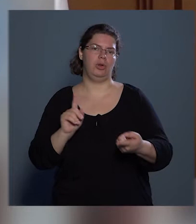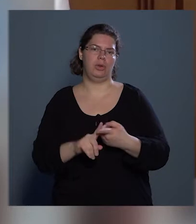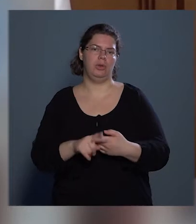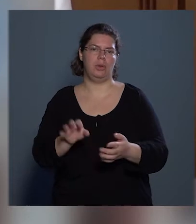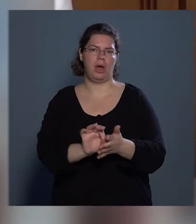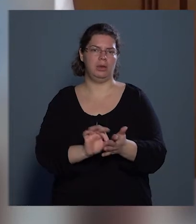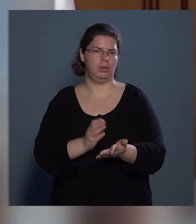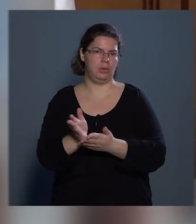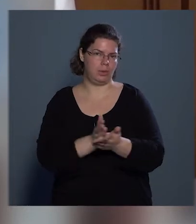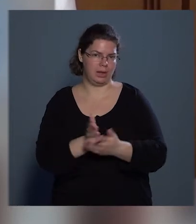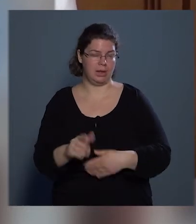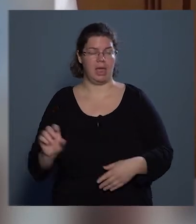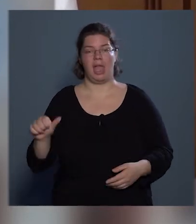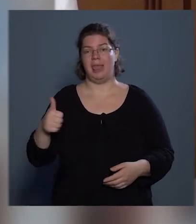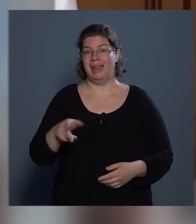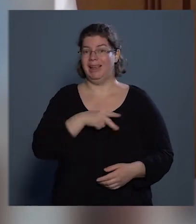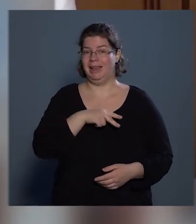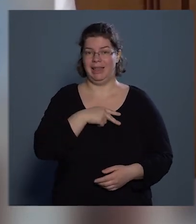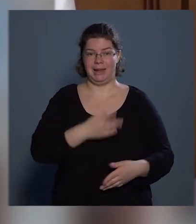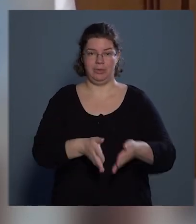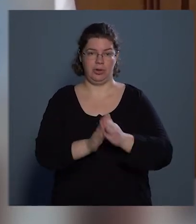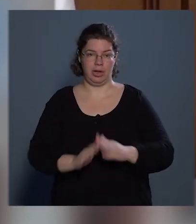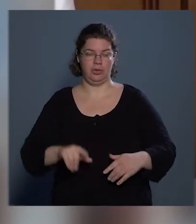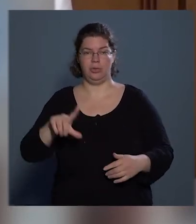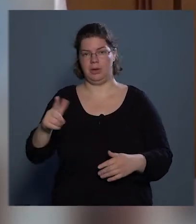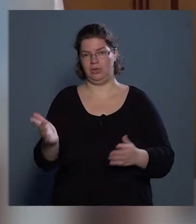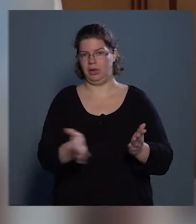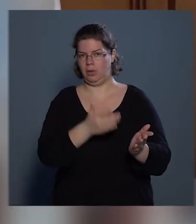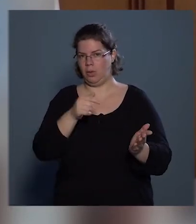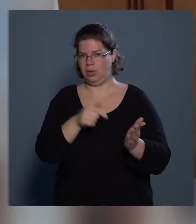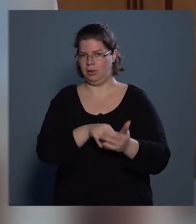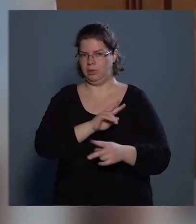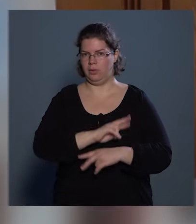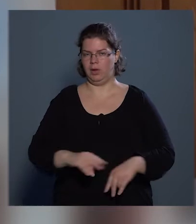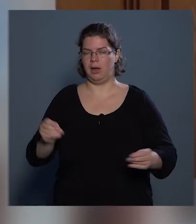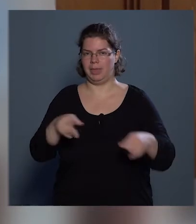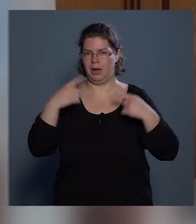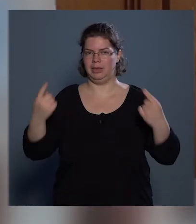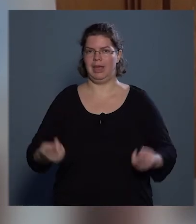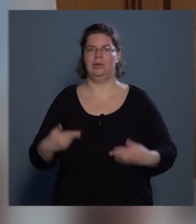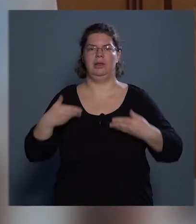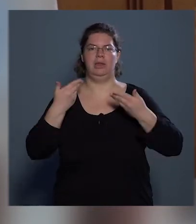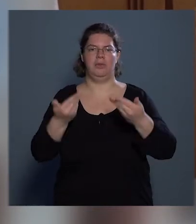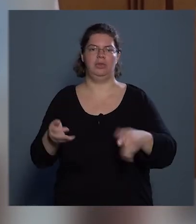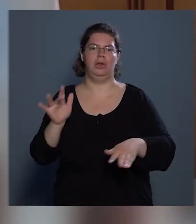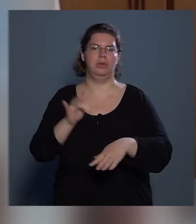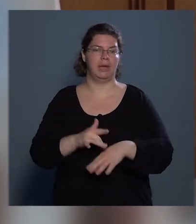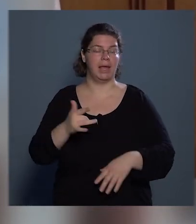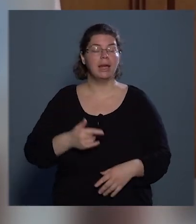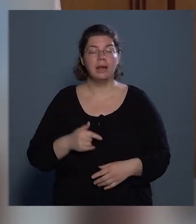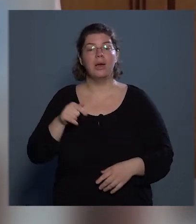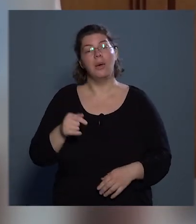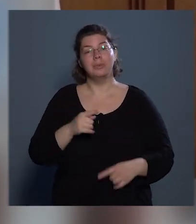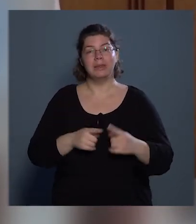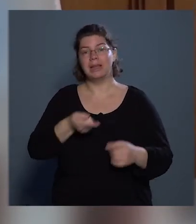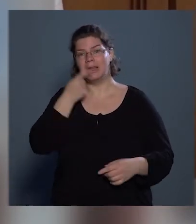szolgáltattak. Az egyetlen érdemi kérésük az a második oldalon szerepel, ami a határozati javaslatot érinti. Ott egy kis